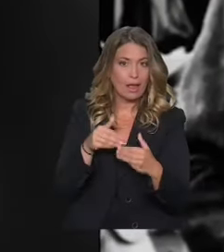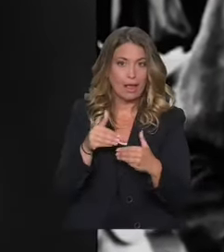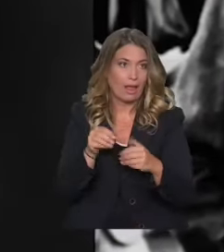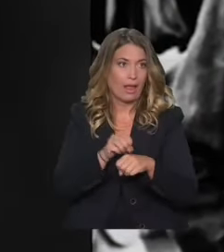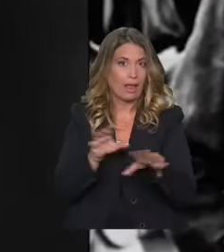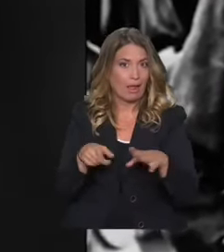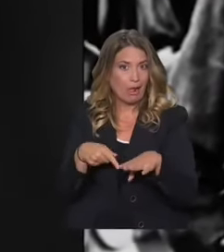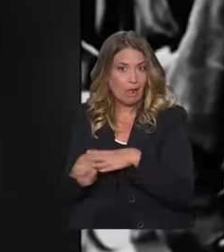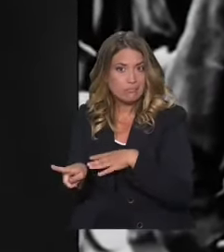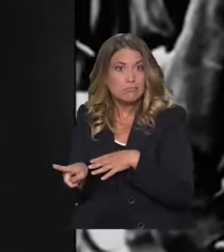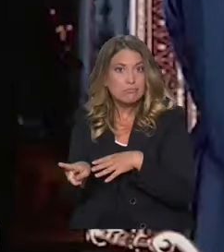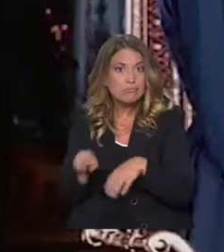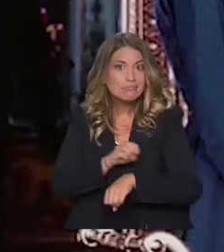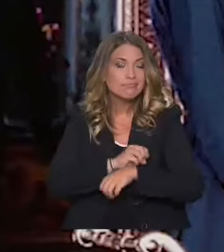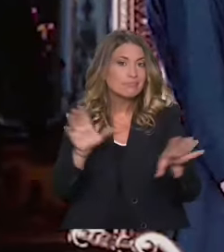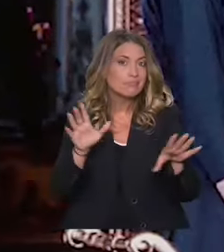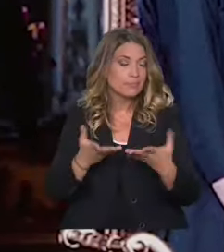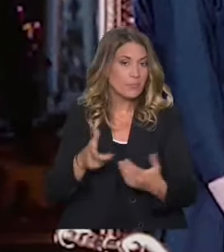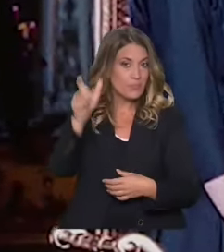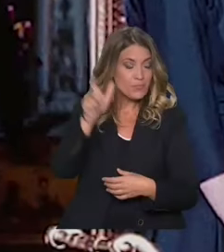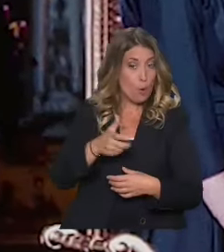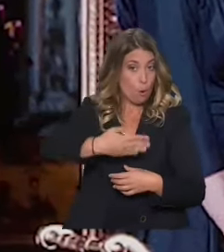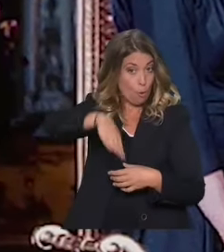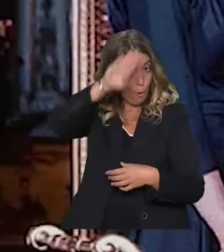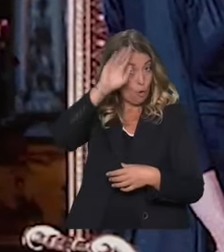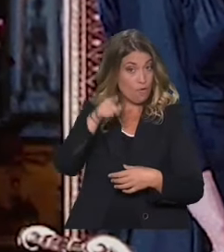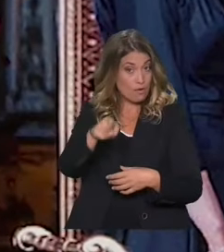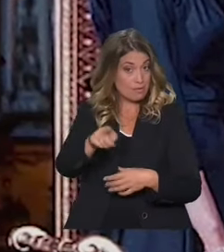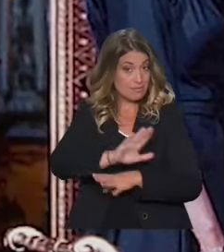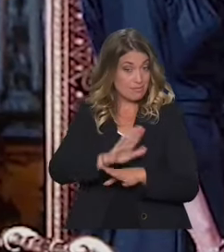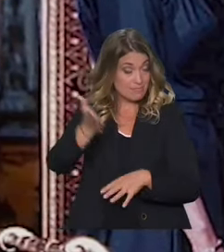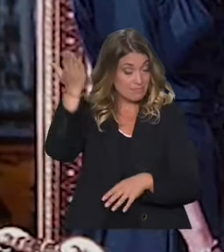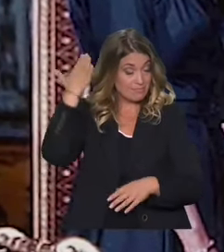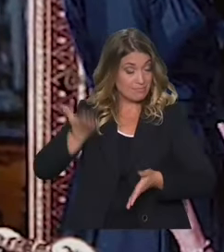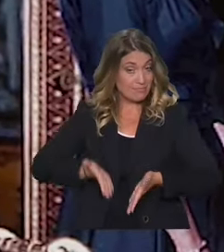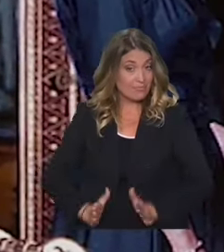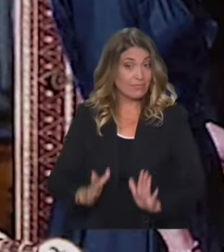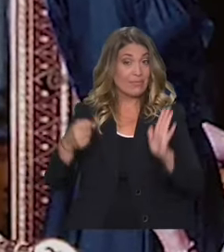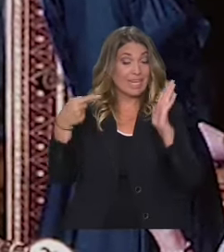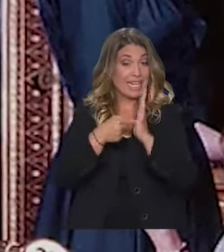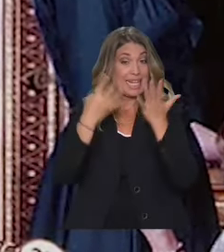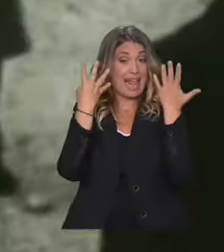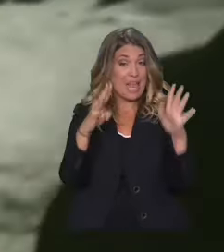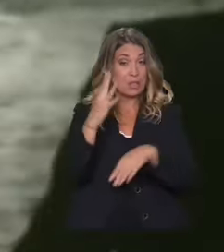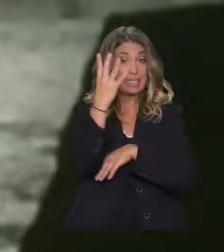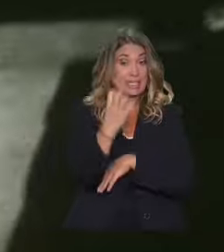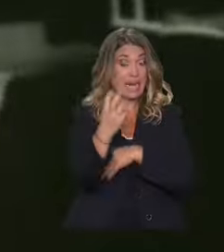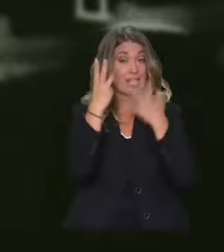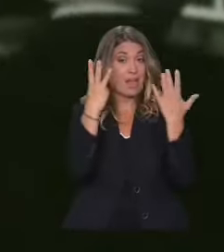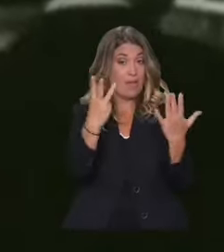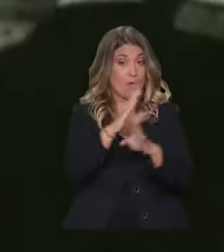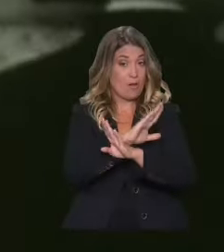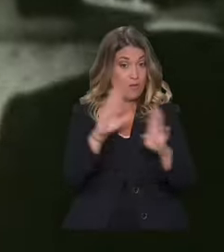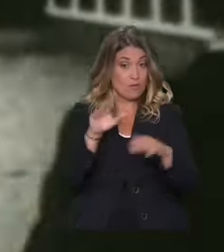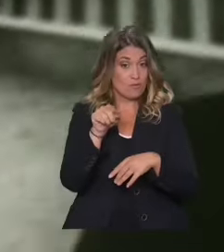παλάτι Σιθέμελα. Ο νέος βασιλιάς της Αγγλίας γεννήθηκε στα ανάκτορα του Μπάκινγχαμ το 1948. Πήγε σε σχολεία που